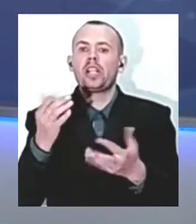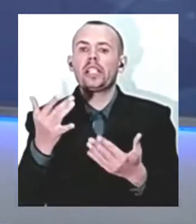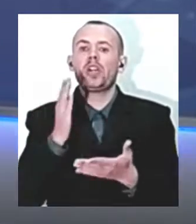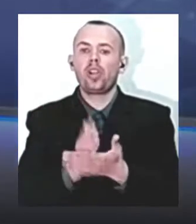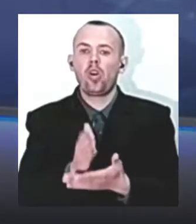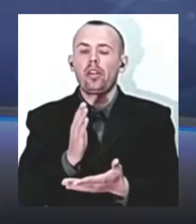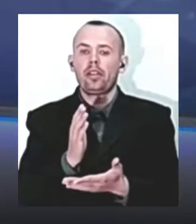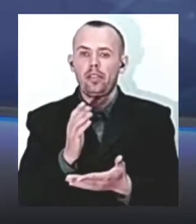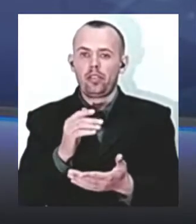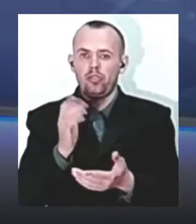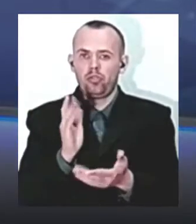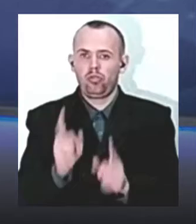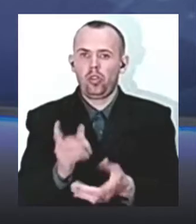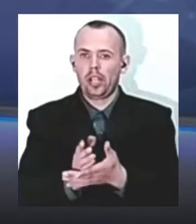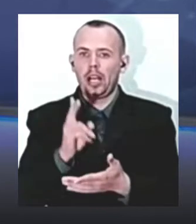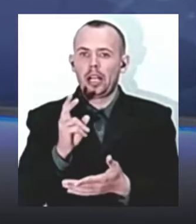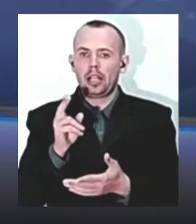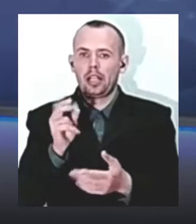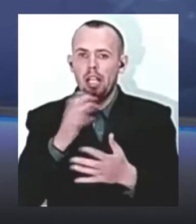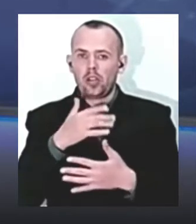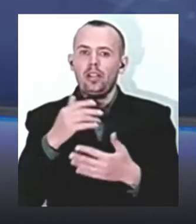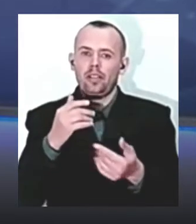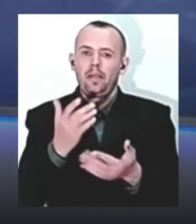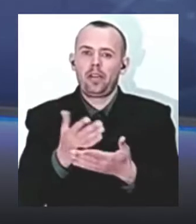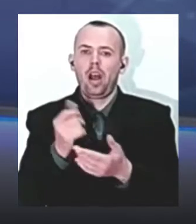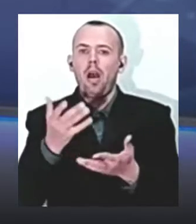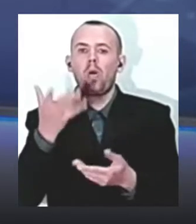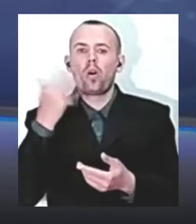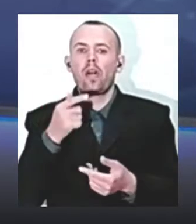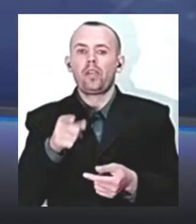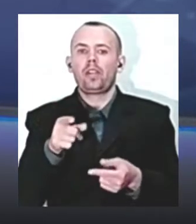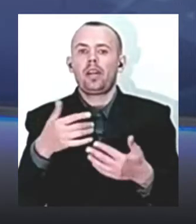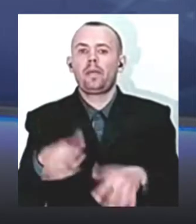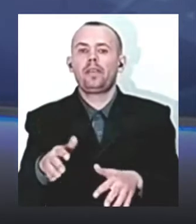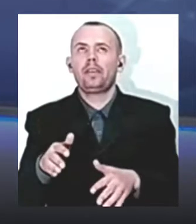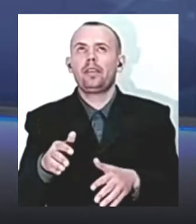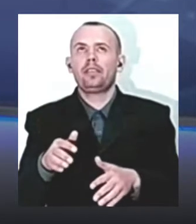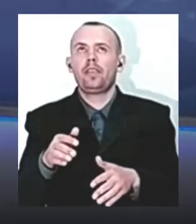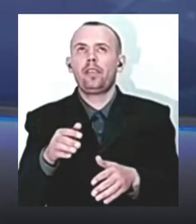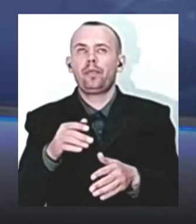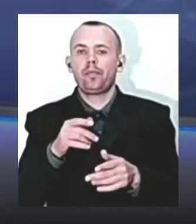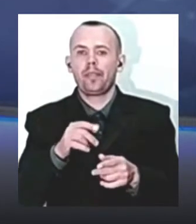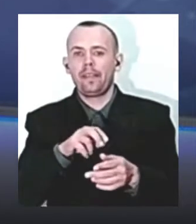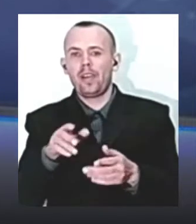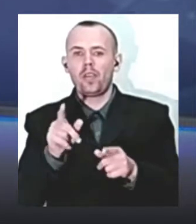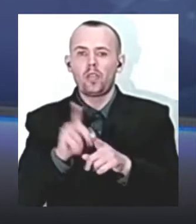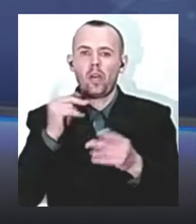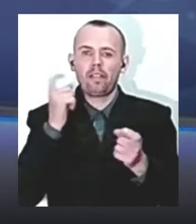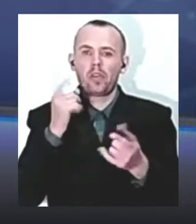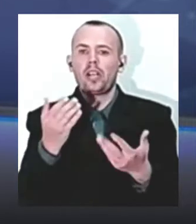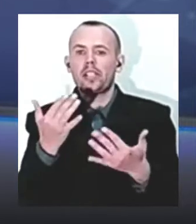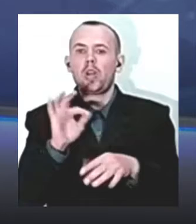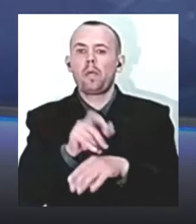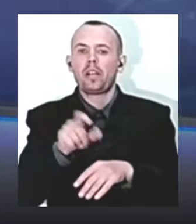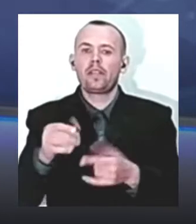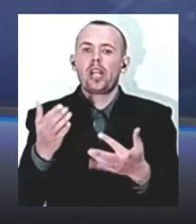кисню станом там на ранок або коли вони там... Виходячи з тої інформації, скільки пацієнтів, скільки